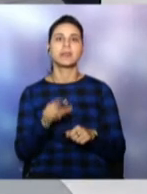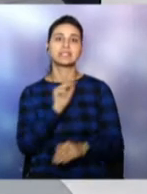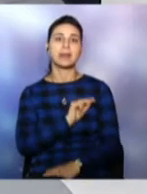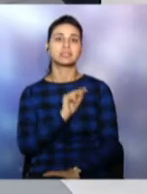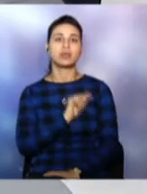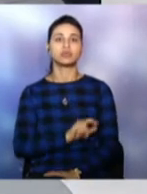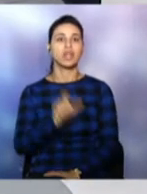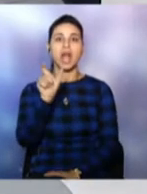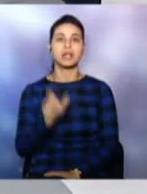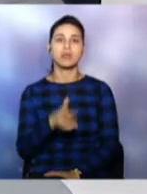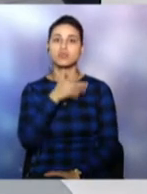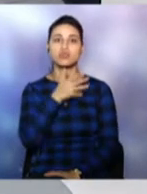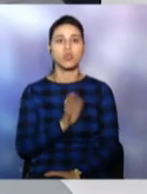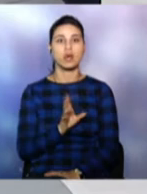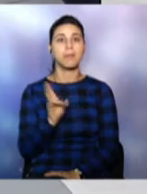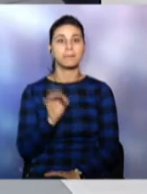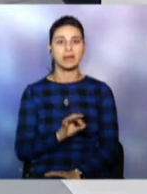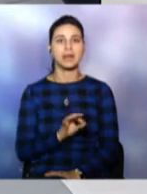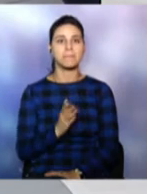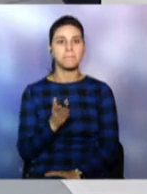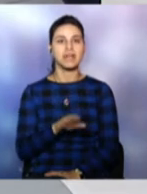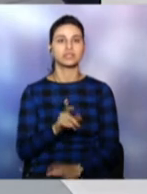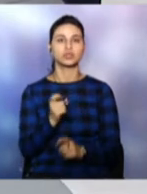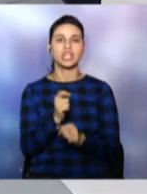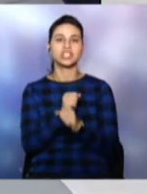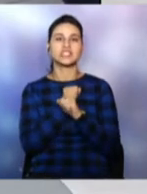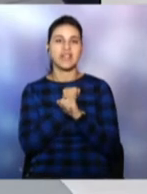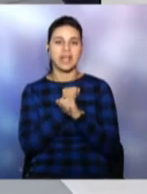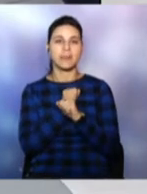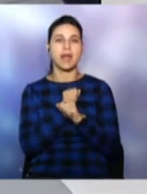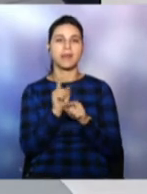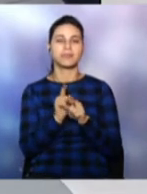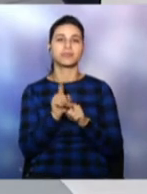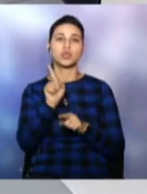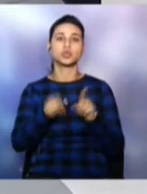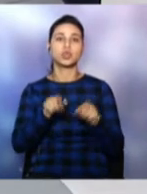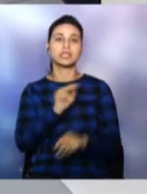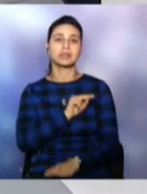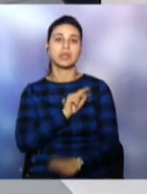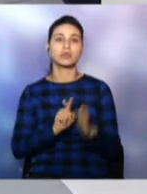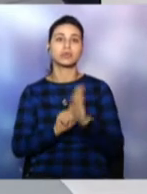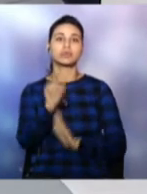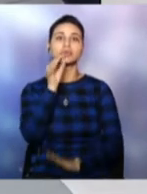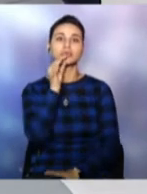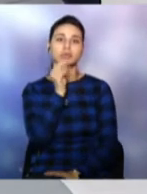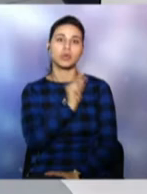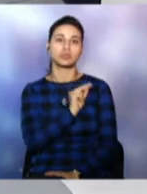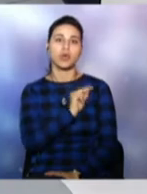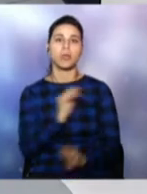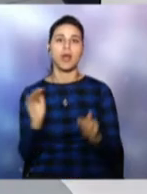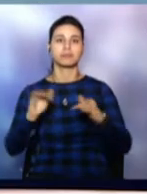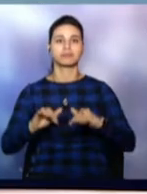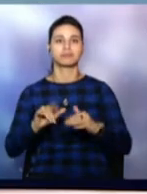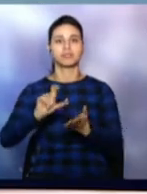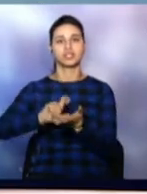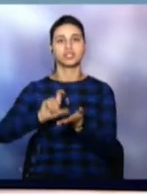სამსახურში ადამიანს ამის დრო არ უნდა ჰქონდეს, მაგრამ თქვა შესვენებაზე, ზოგიერთ სამსახურში აი სანამ დაიწყებენ მუშაობას,